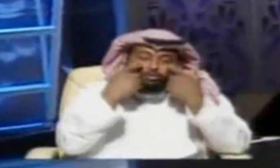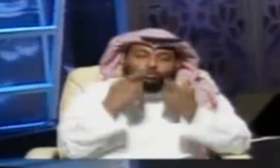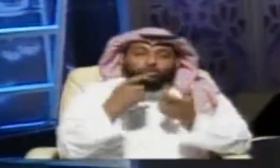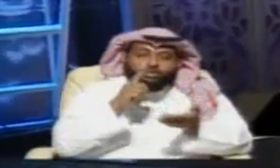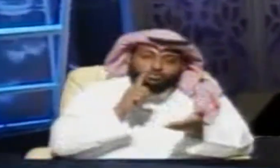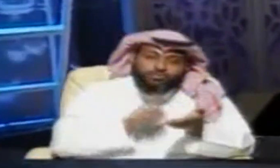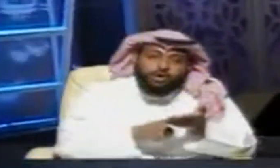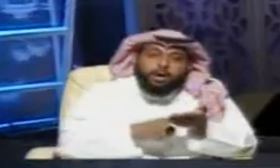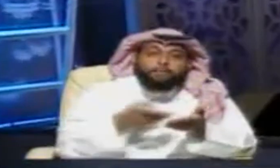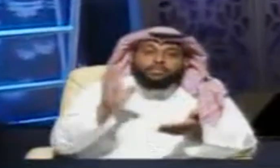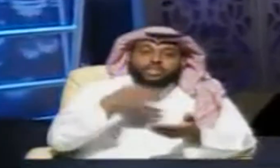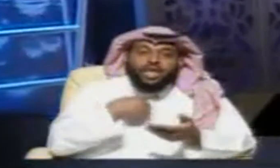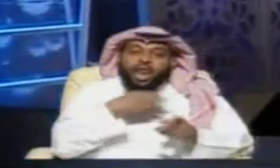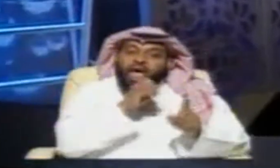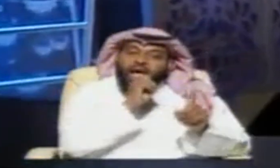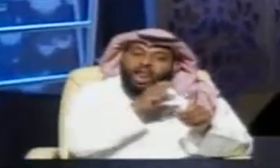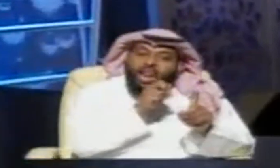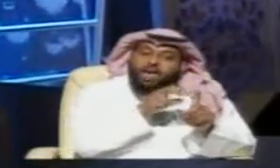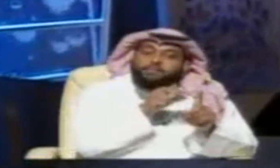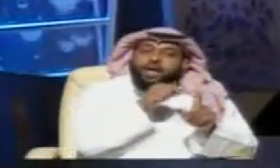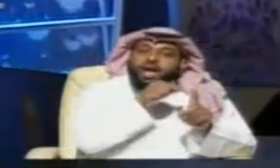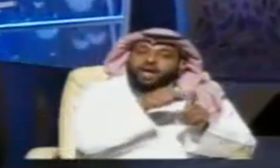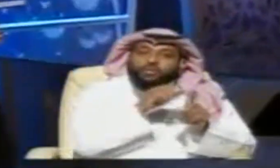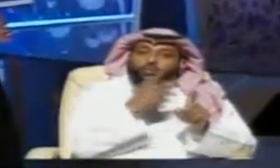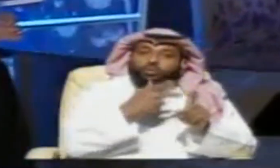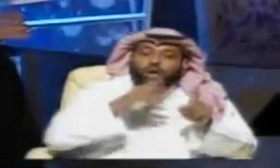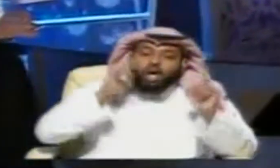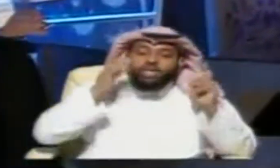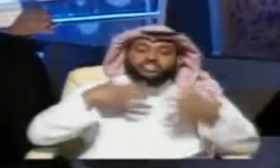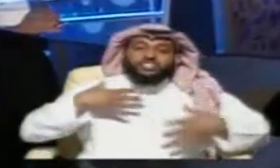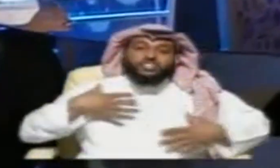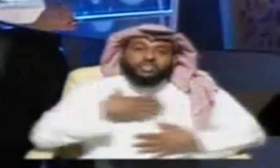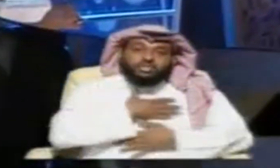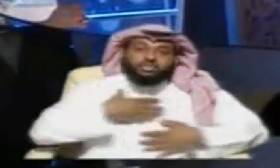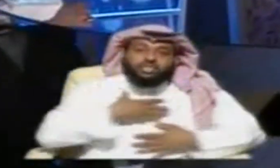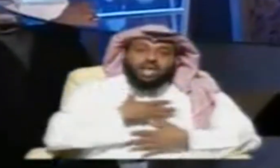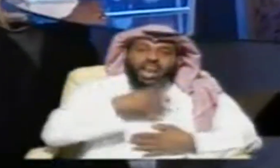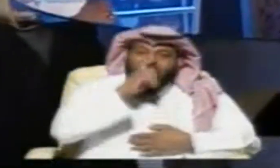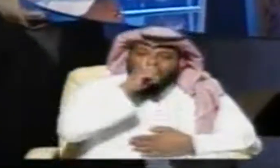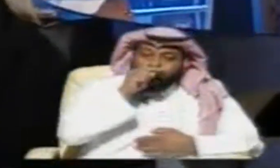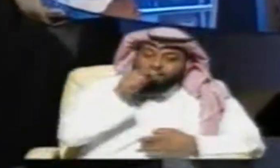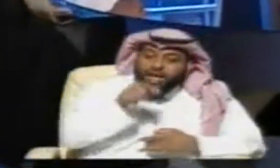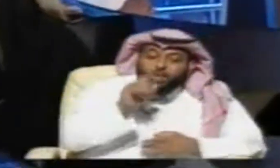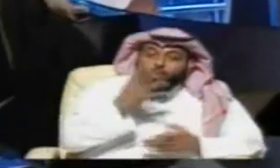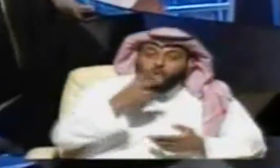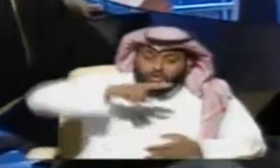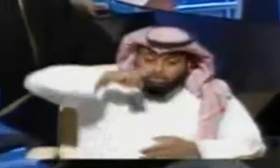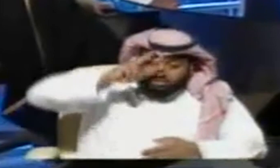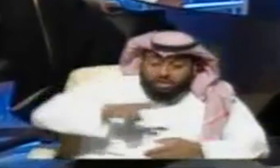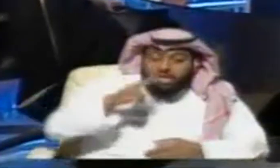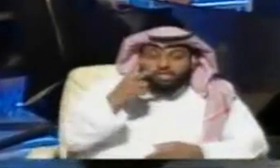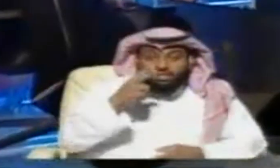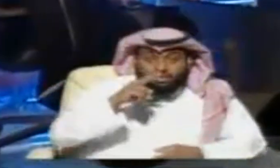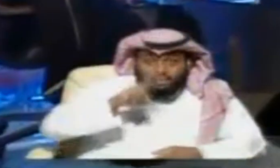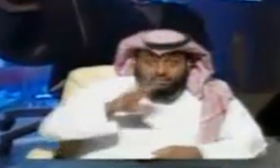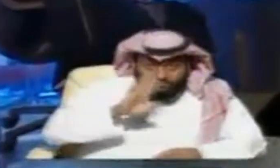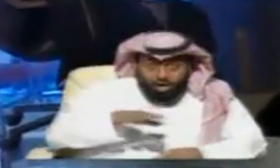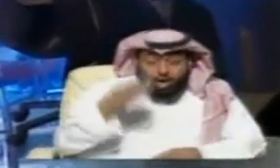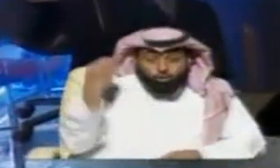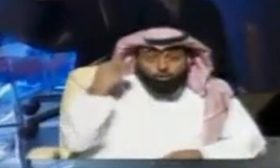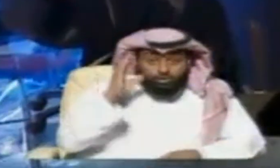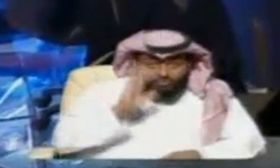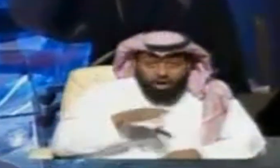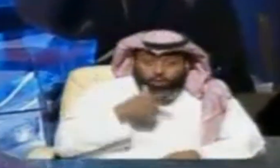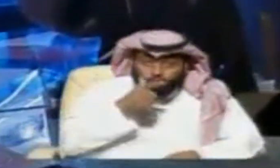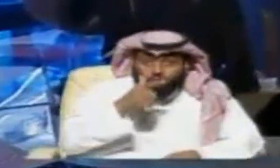ذلك يطلب منه الاغتسال. هل بعد الاغتسال يجب عليه أن يتوضأ ويصلي ركعتين؟ هل ورد في السنة